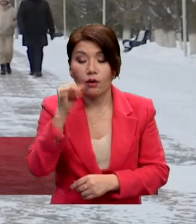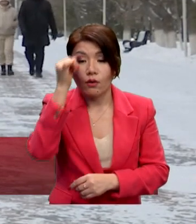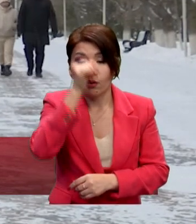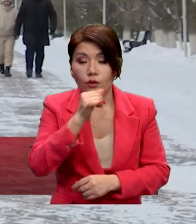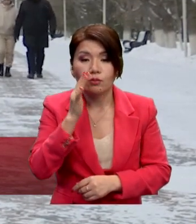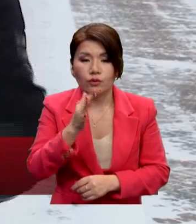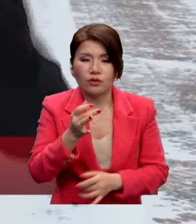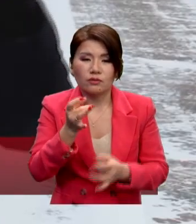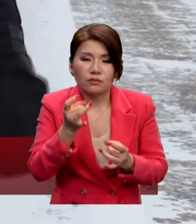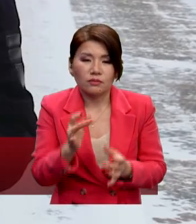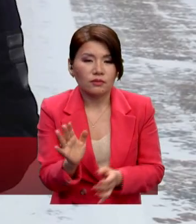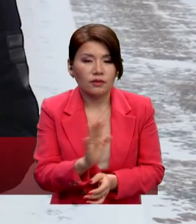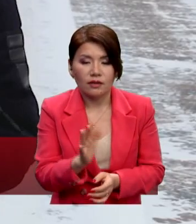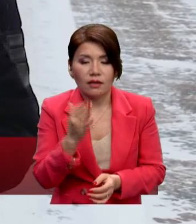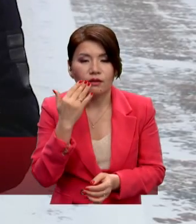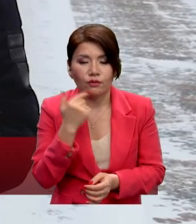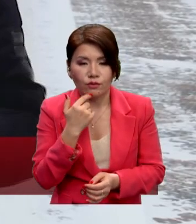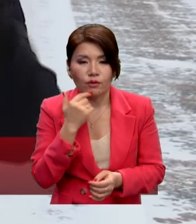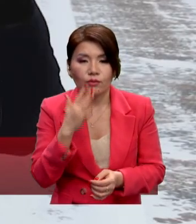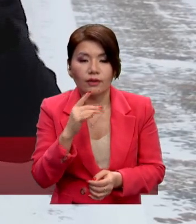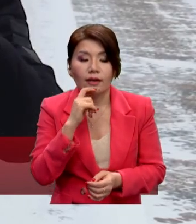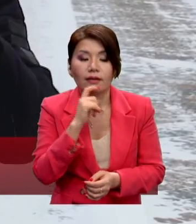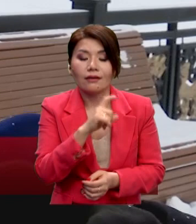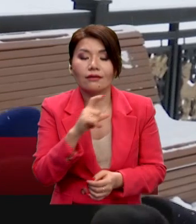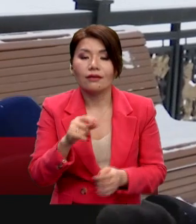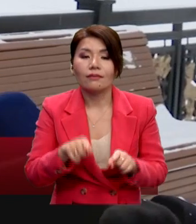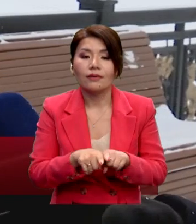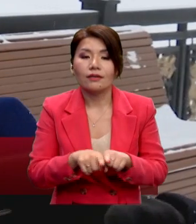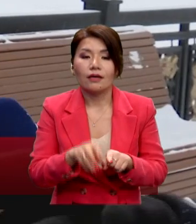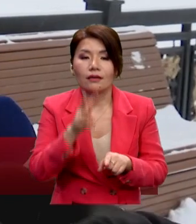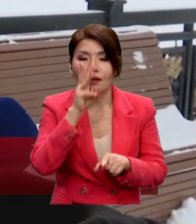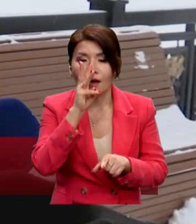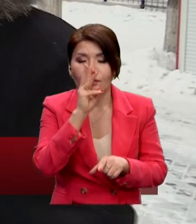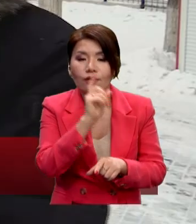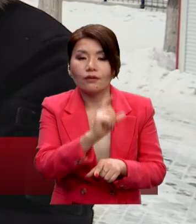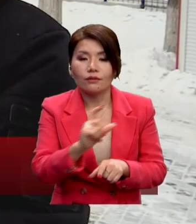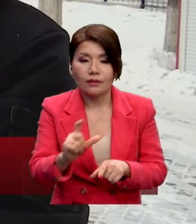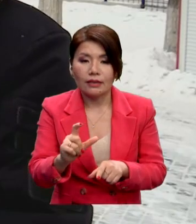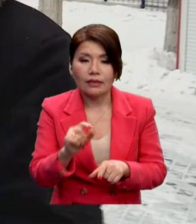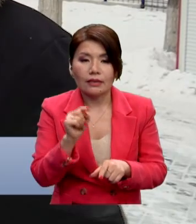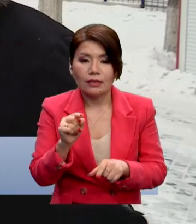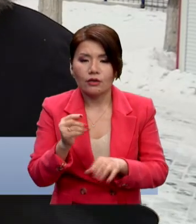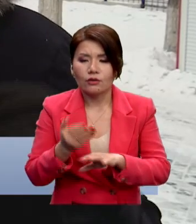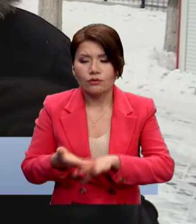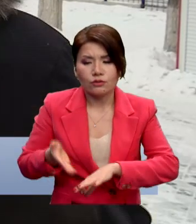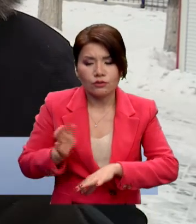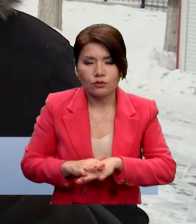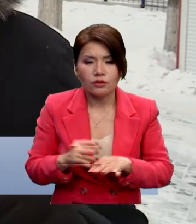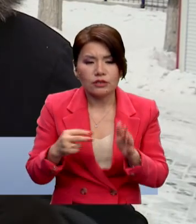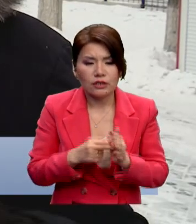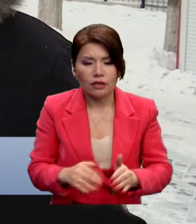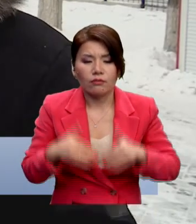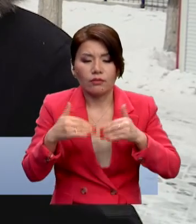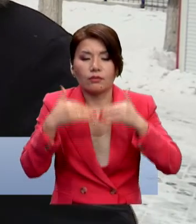будет непростой. И здесь, уверен экономист, лучше всего поднимать доходы населения. И так стало тяжелее, да? То есть цены на все